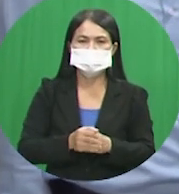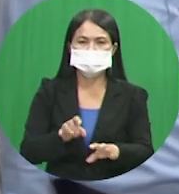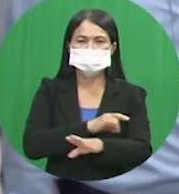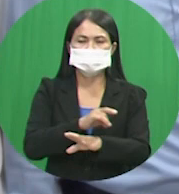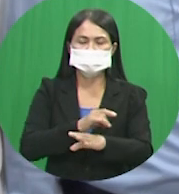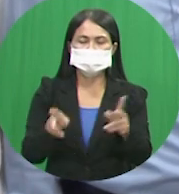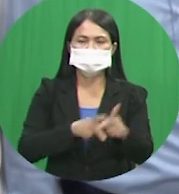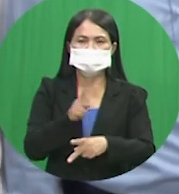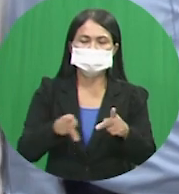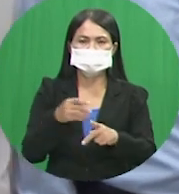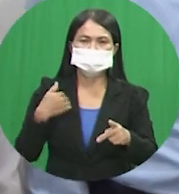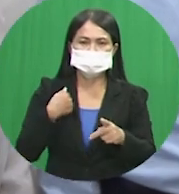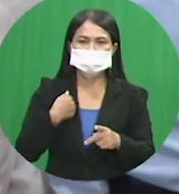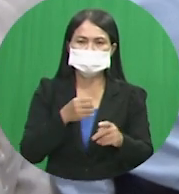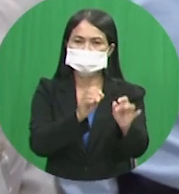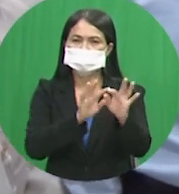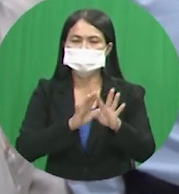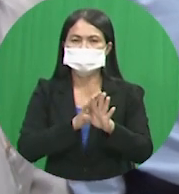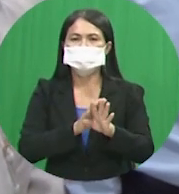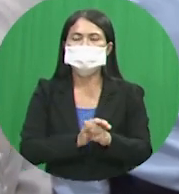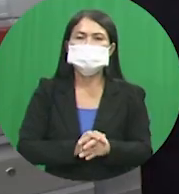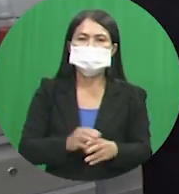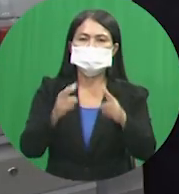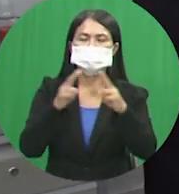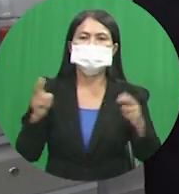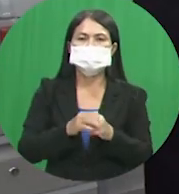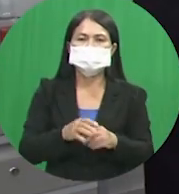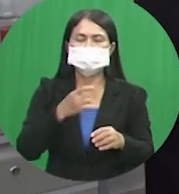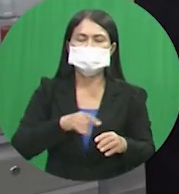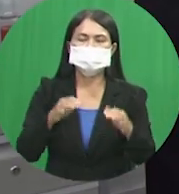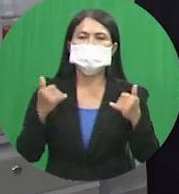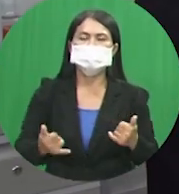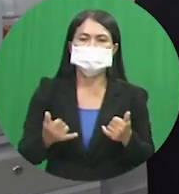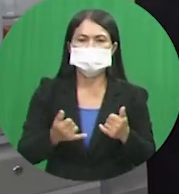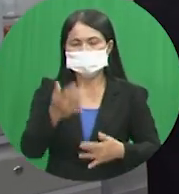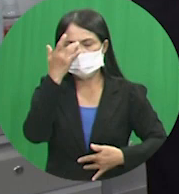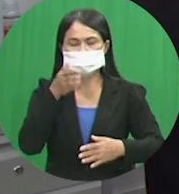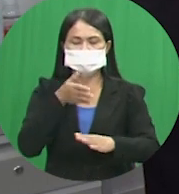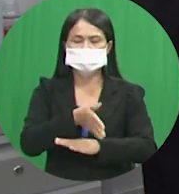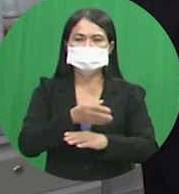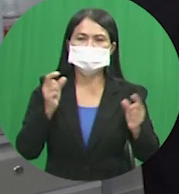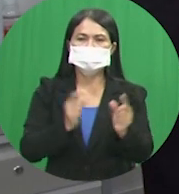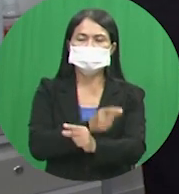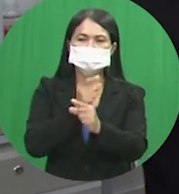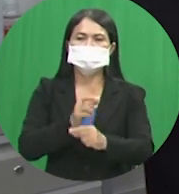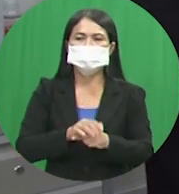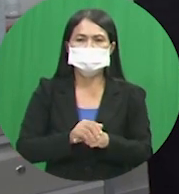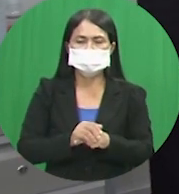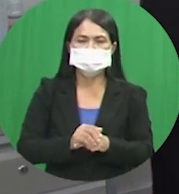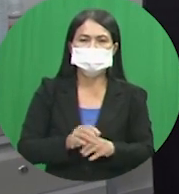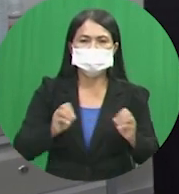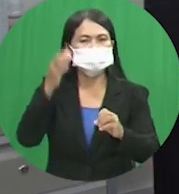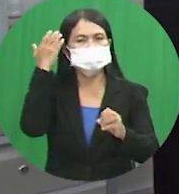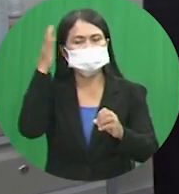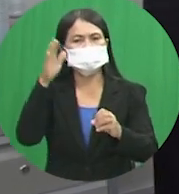លដែលប្រជាពលរដ្ឋមានការភិតភ័យតក់ស្លុតជាទីបំផុតពីព្រោះនេះជាជំងឺឆ្លងដ៏កាចសាហាវហើយមិនដឹង